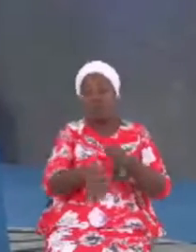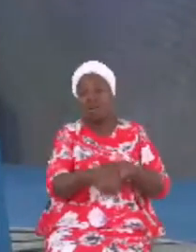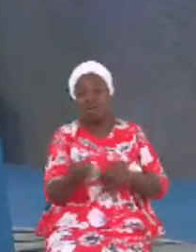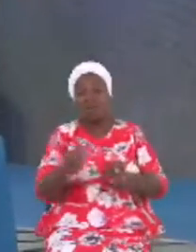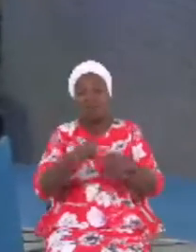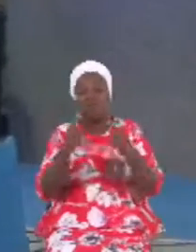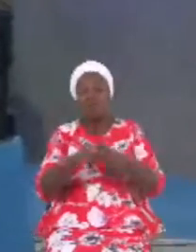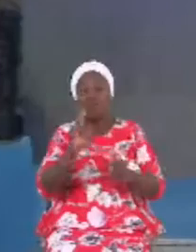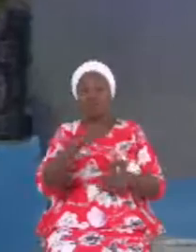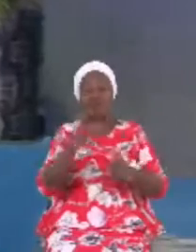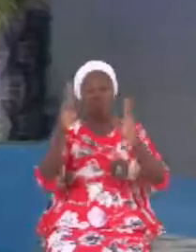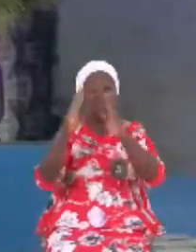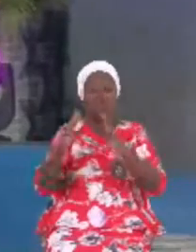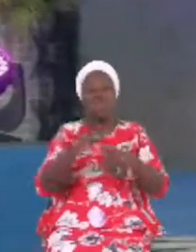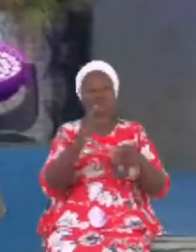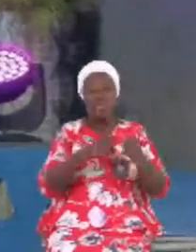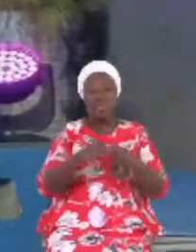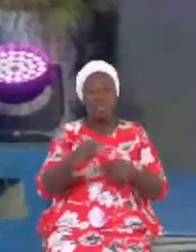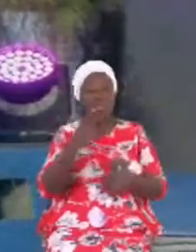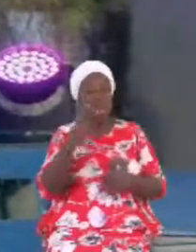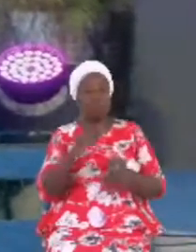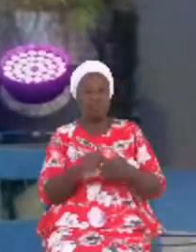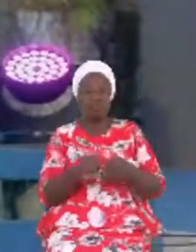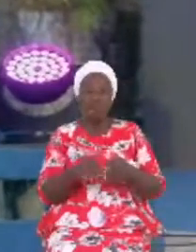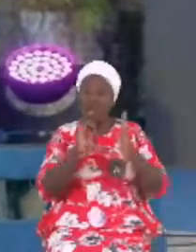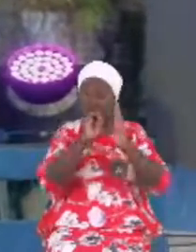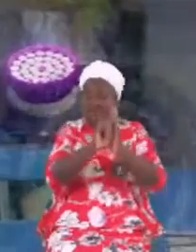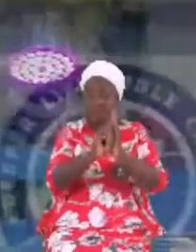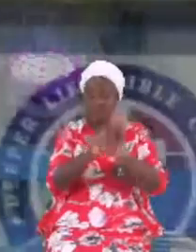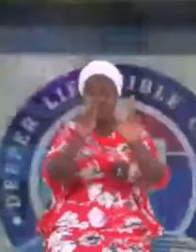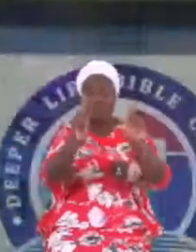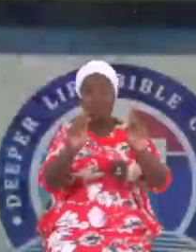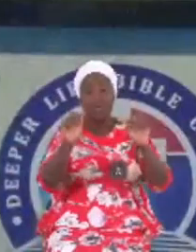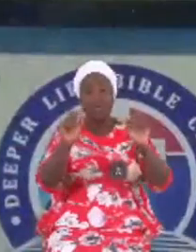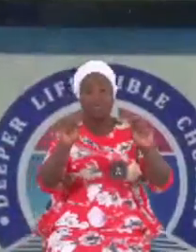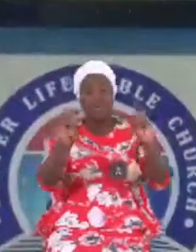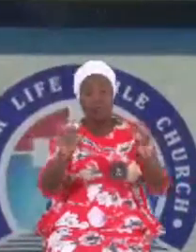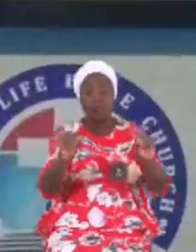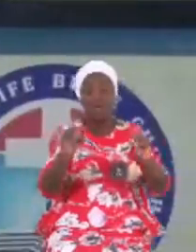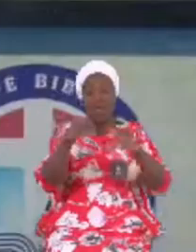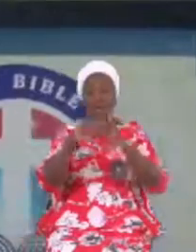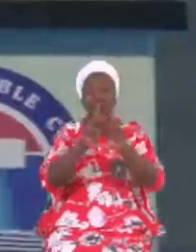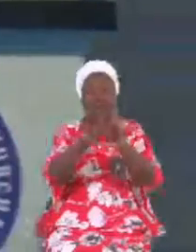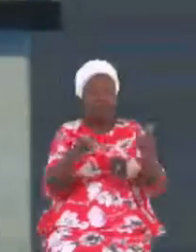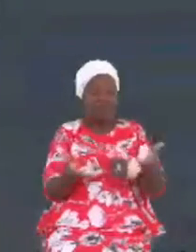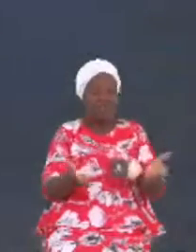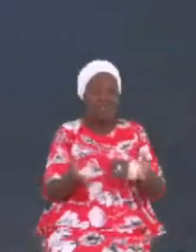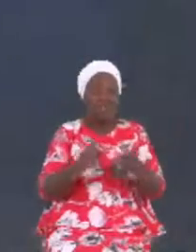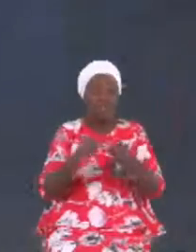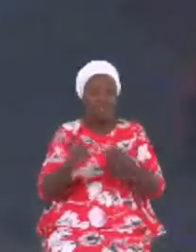il va dans une ville, disons par exemple, il va à Taku, dans notre état ici. Alors,